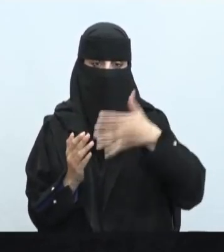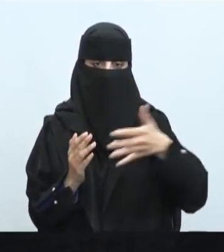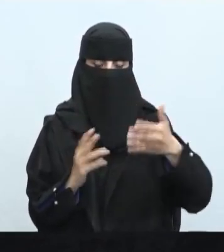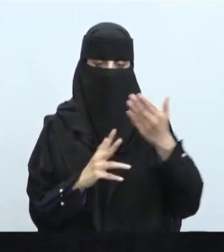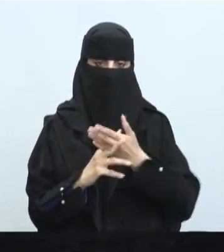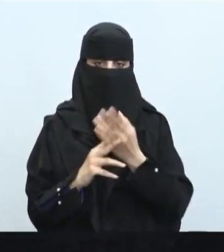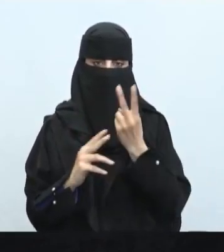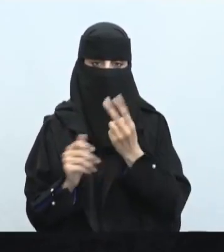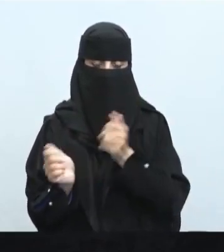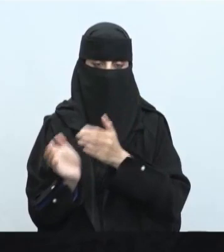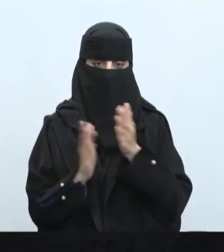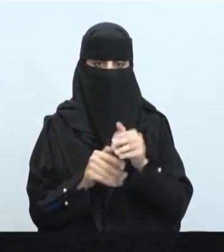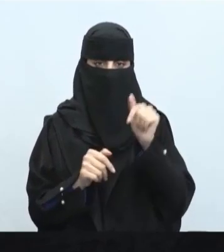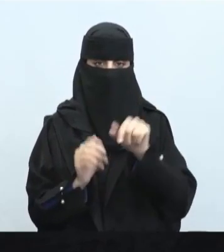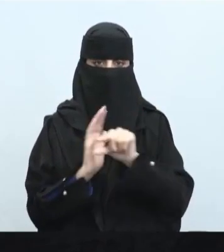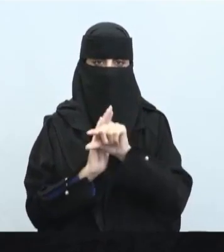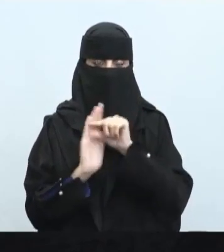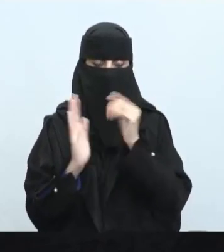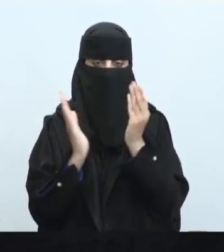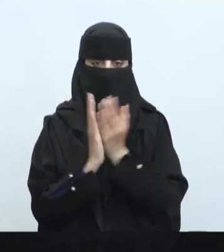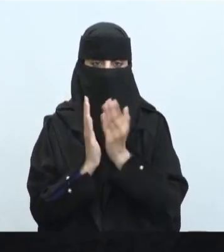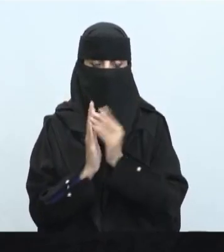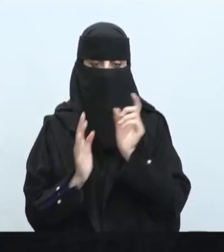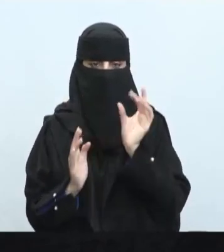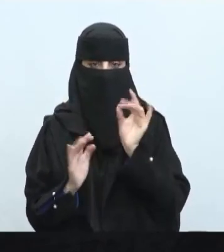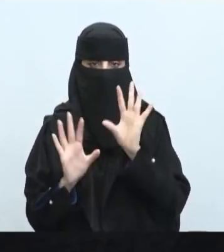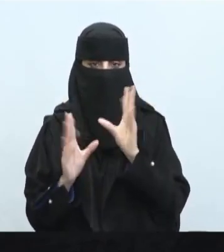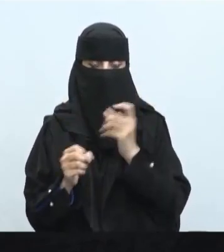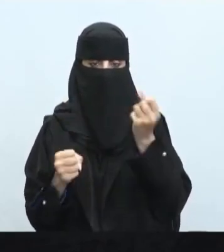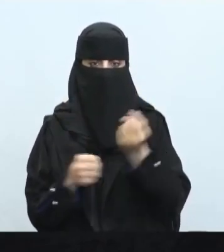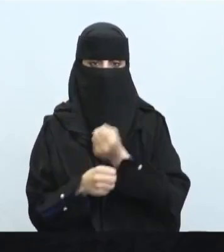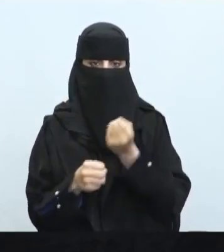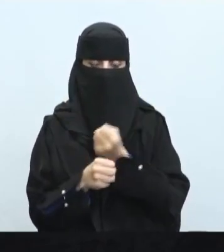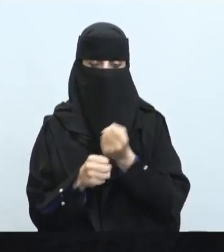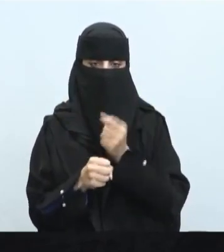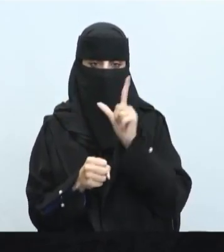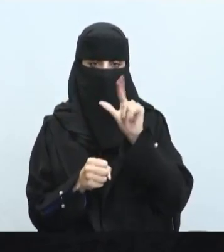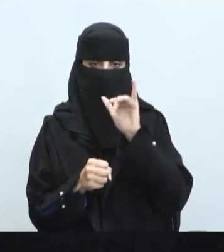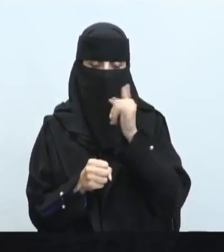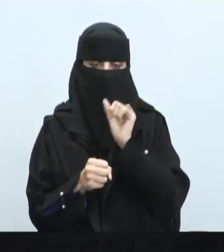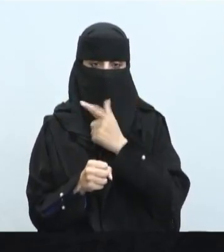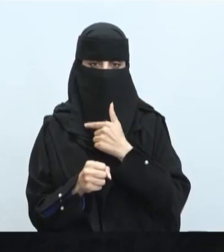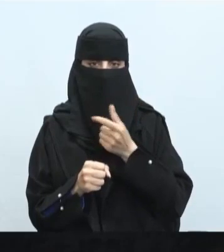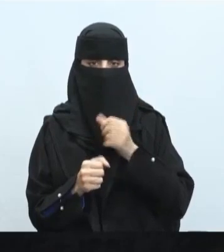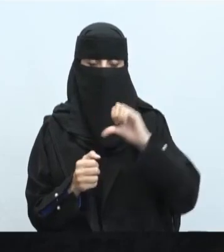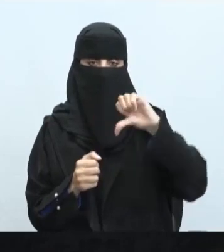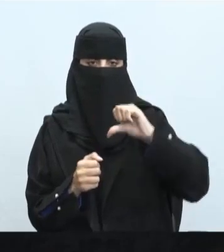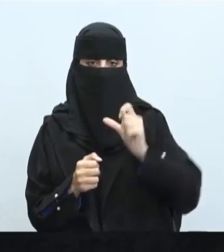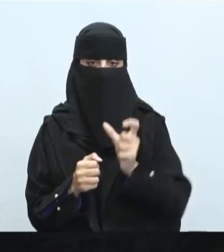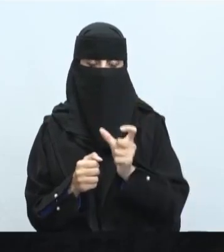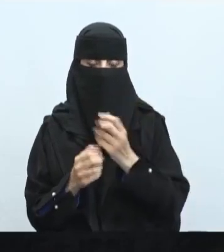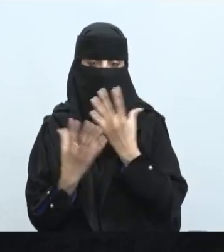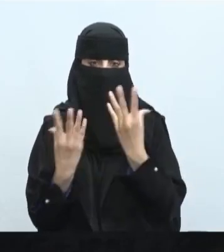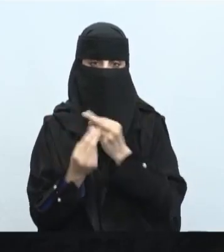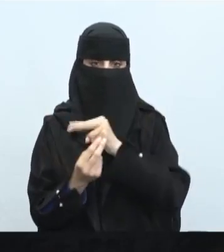سوف يكون عنوان درسنا في هذا اليوم الوظيفه النحويه ان واخواتها